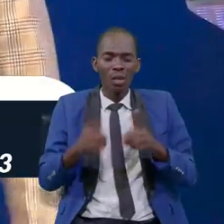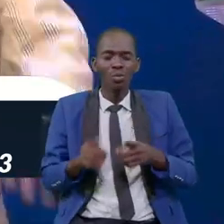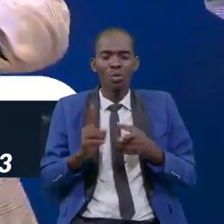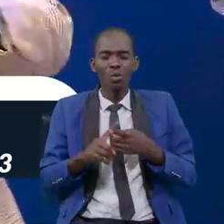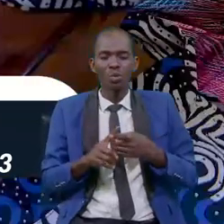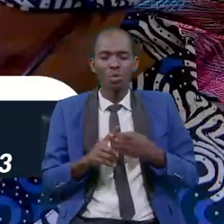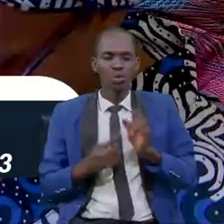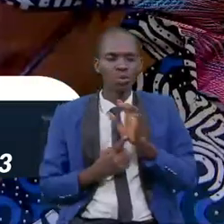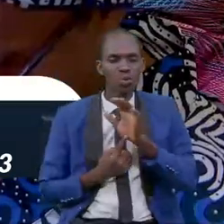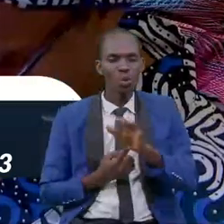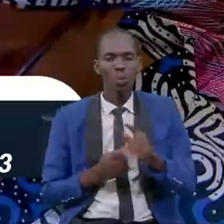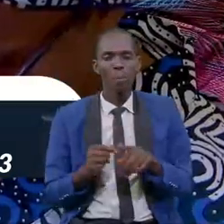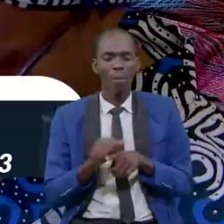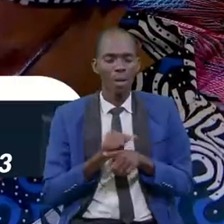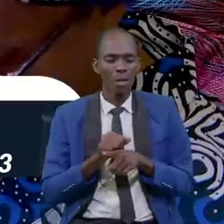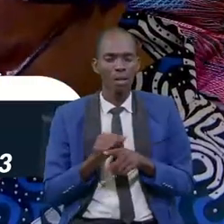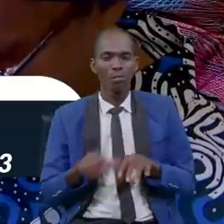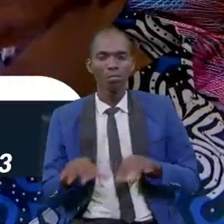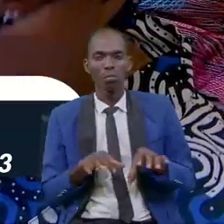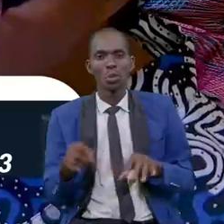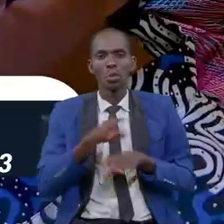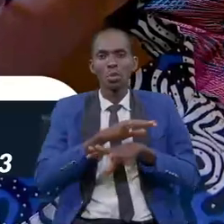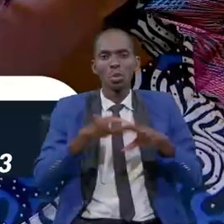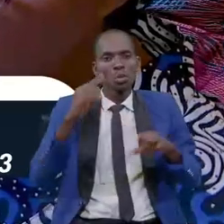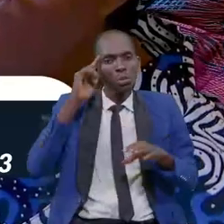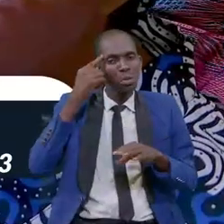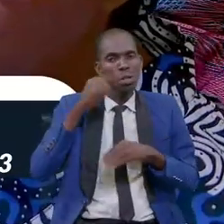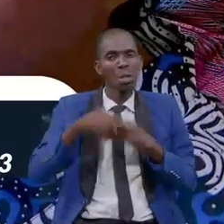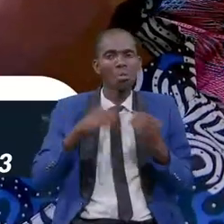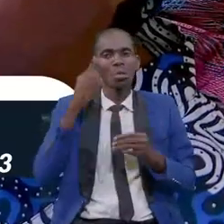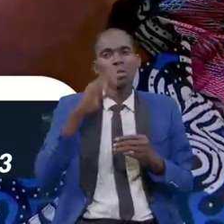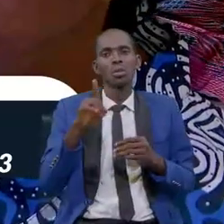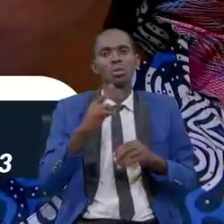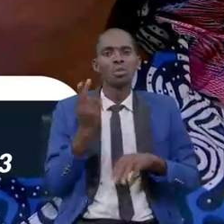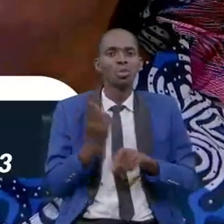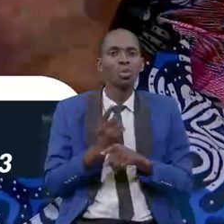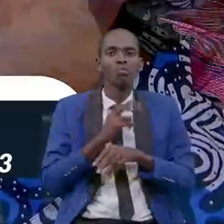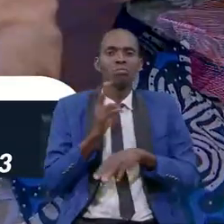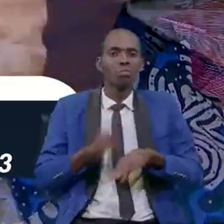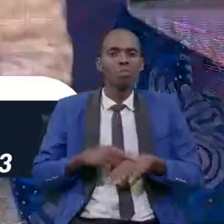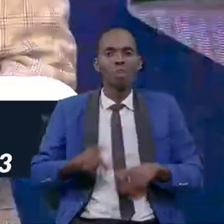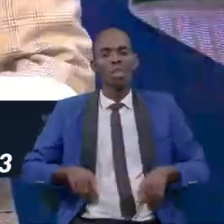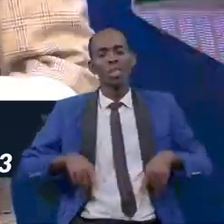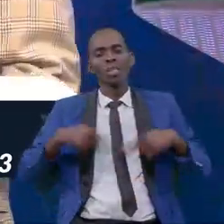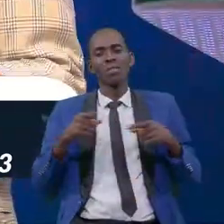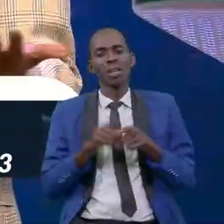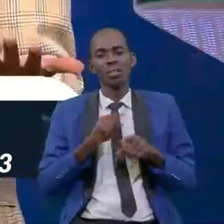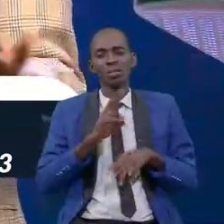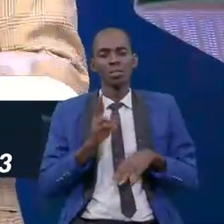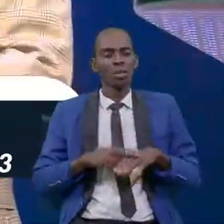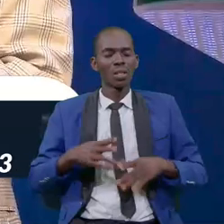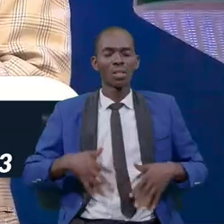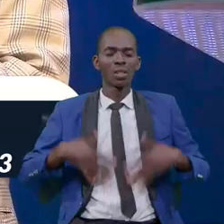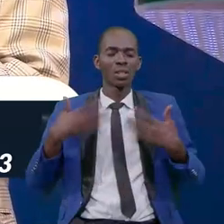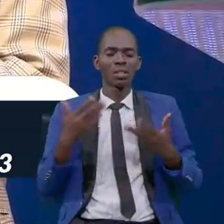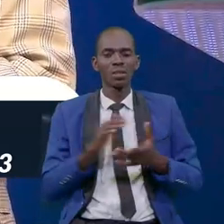s'agit de l'action pratique, ils ne pensent pas qu'il y a Dieu. Ils mènent leur vie, ils se souillent